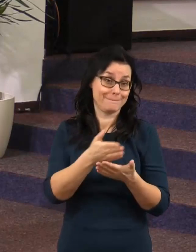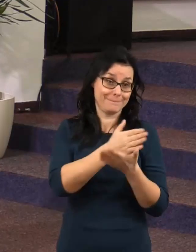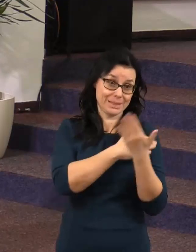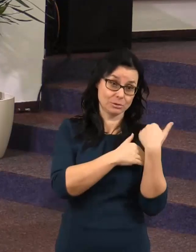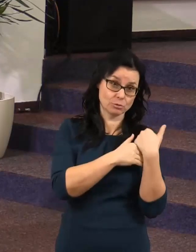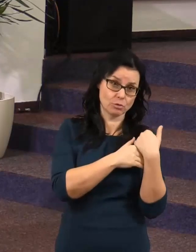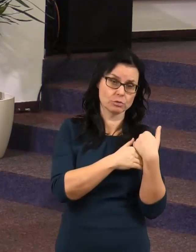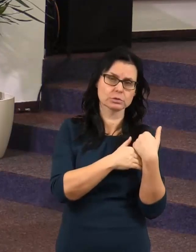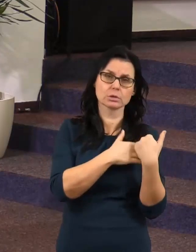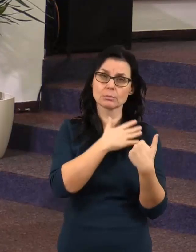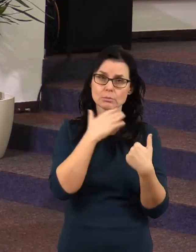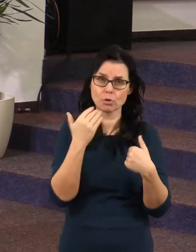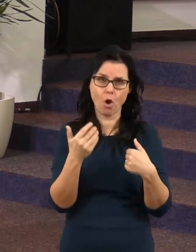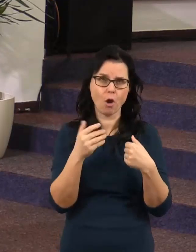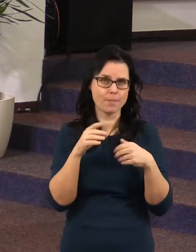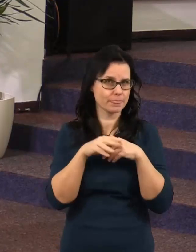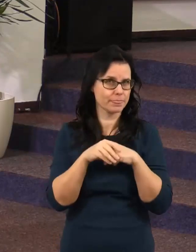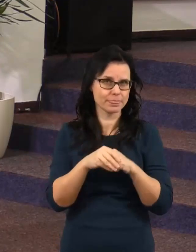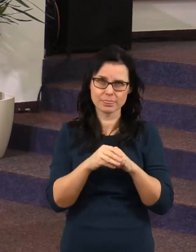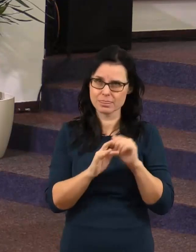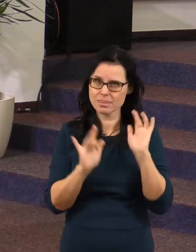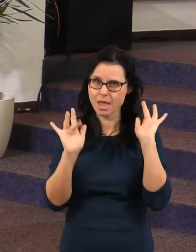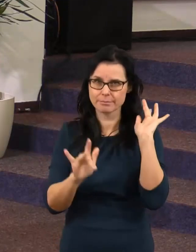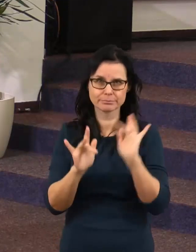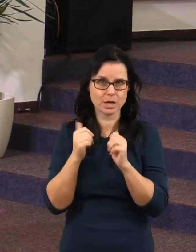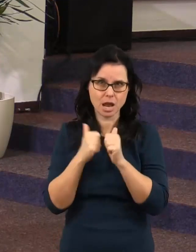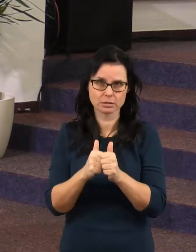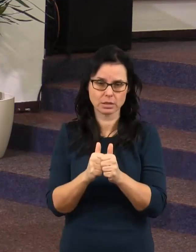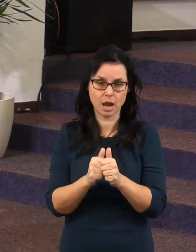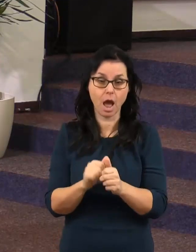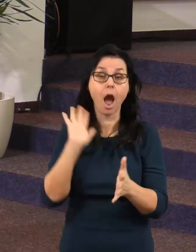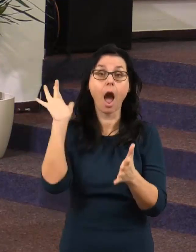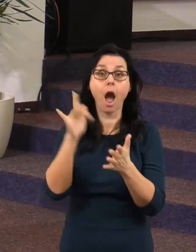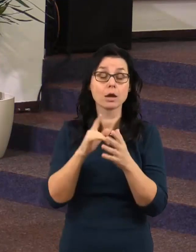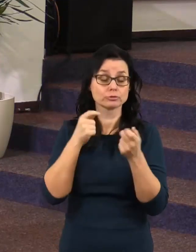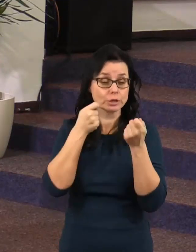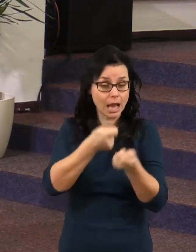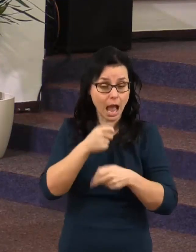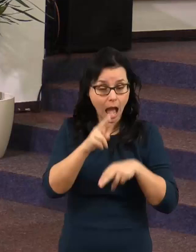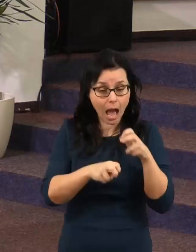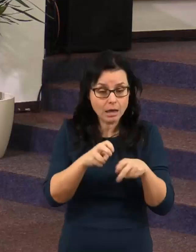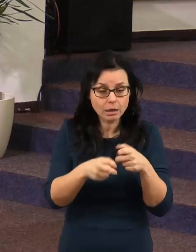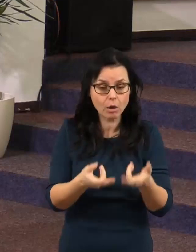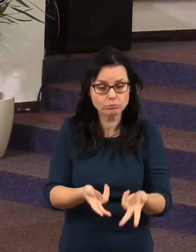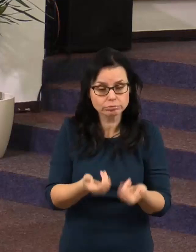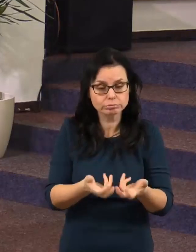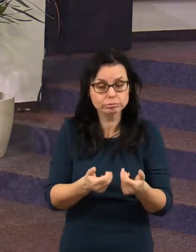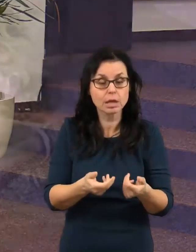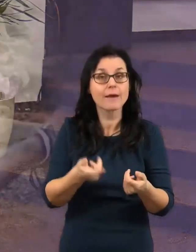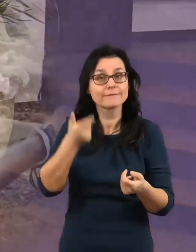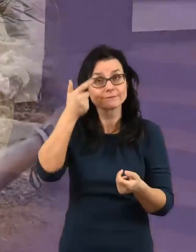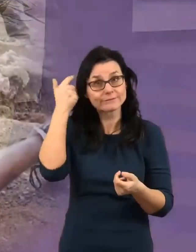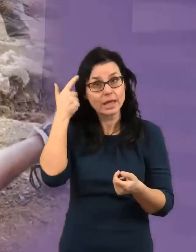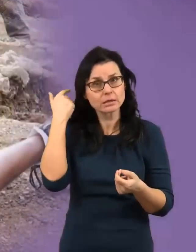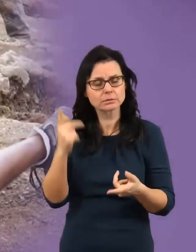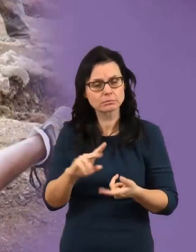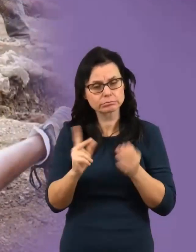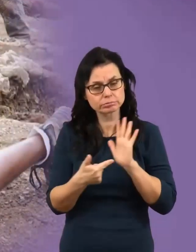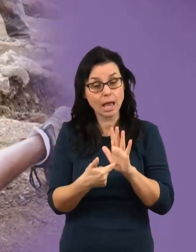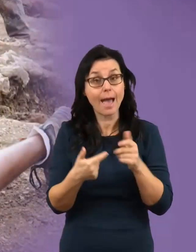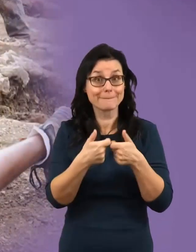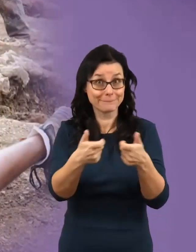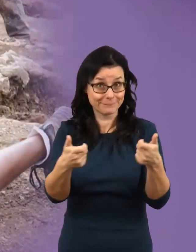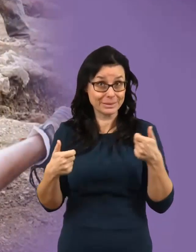množství nepřátel. Až archeologie, mnohé věci, které Bible